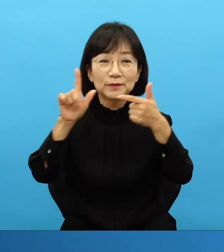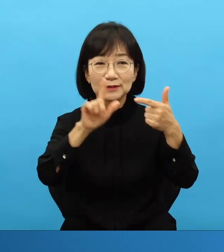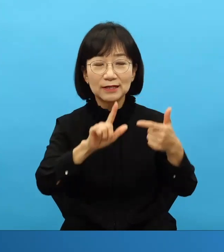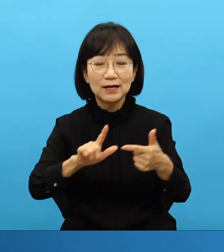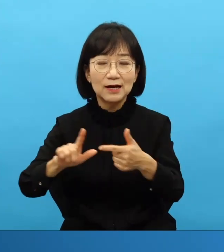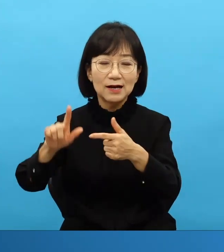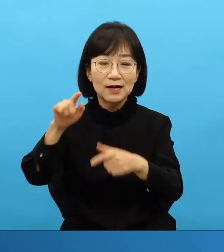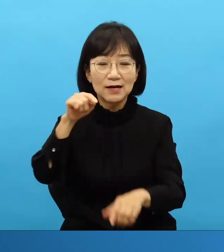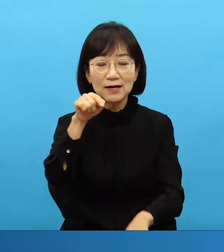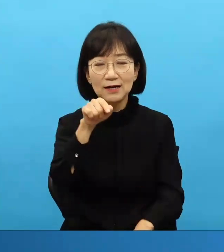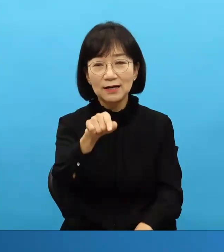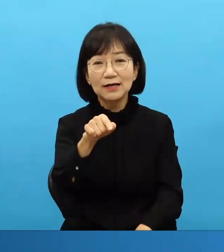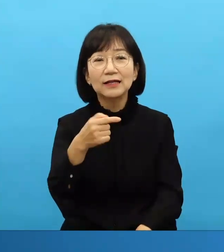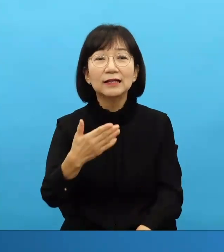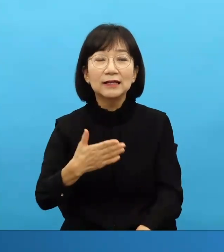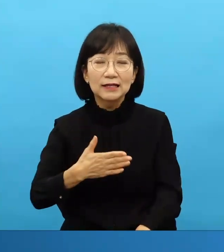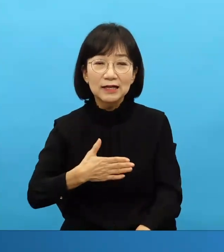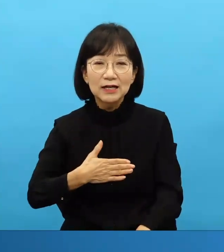누리노라.